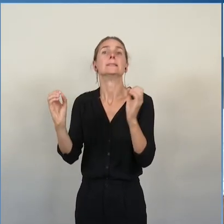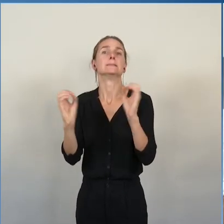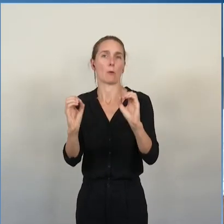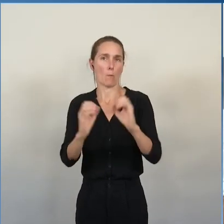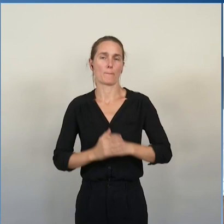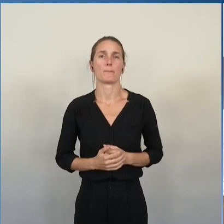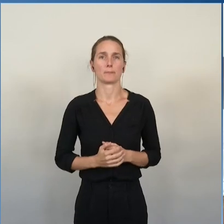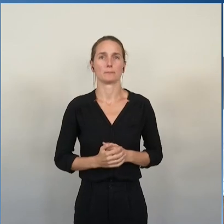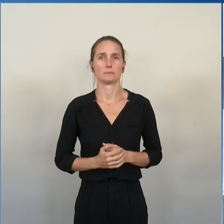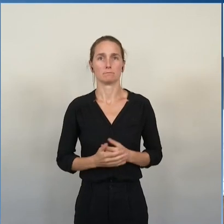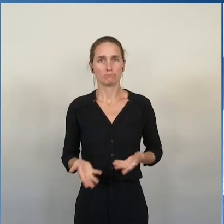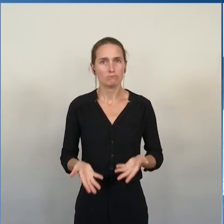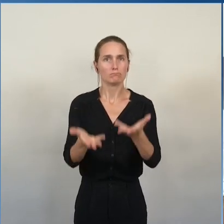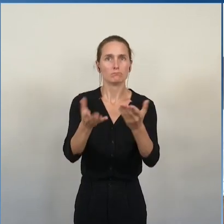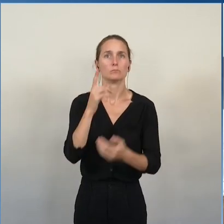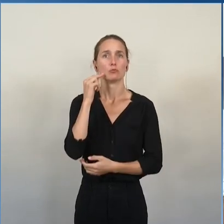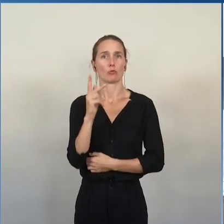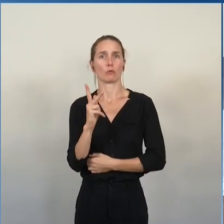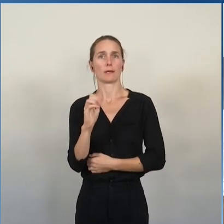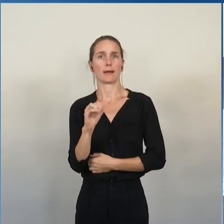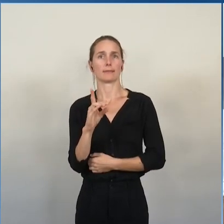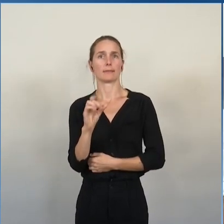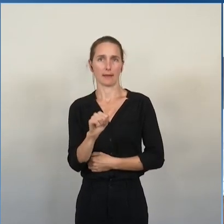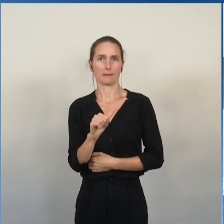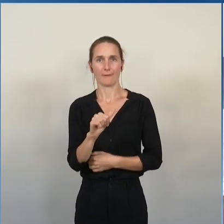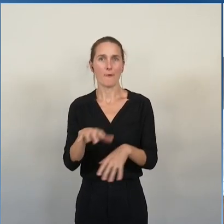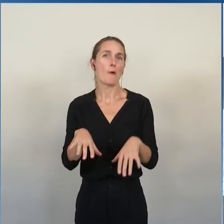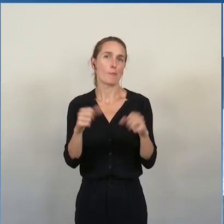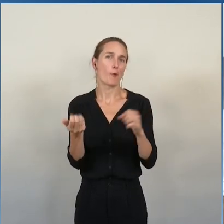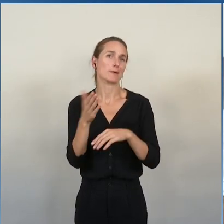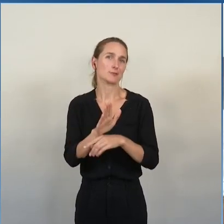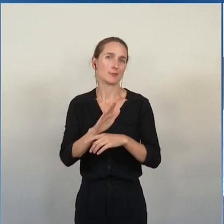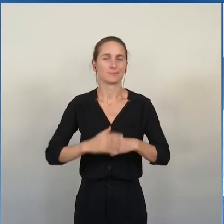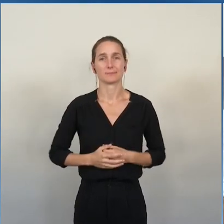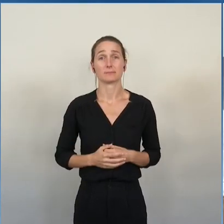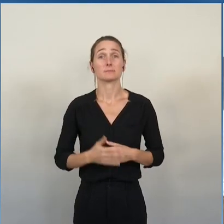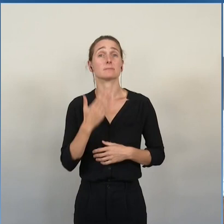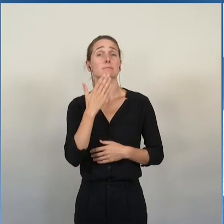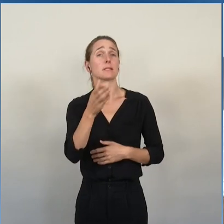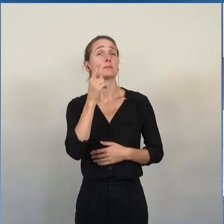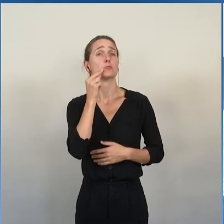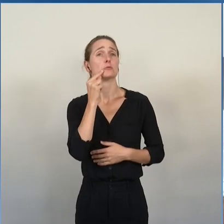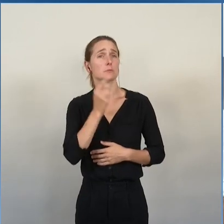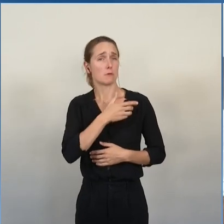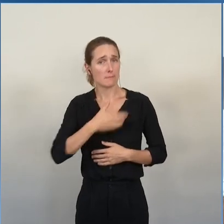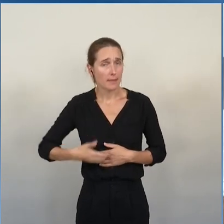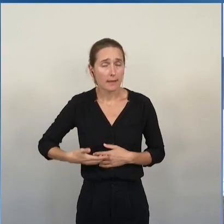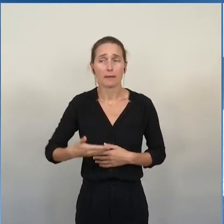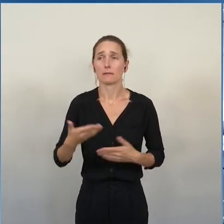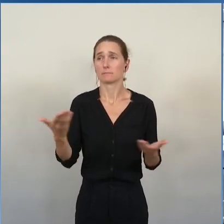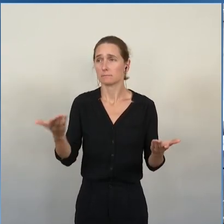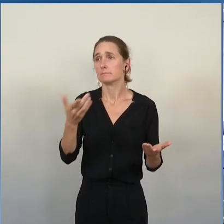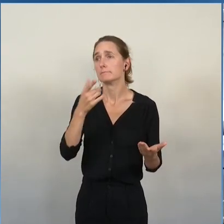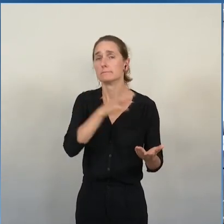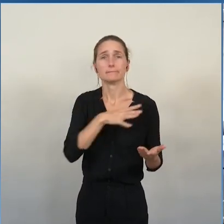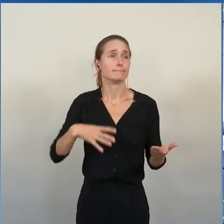et c'est donc monsieur cada qui retourne merci Monsieur le Maire Mesdames Messieurs les conseillers municipaux et conseillers municipal depuis plusieurs